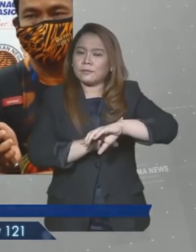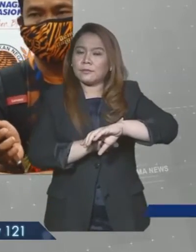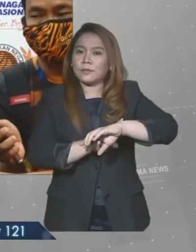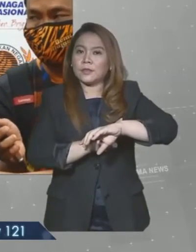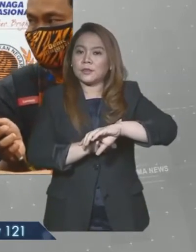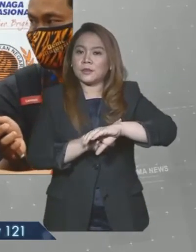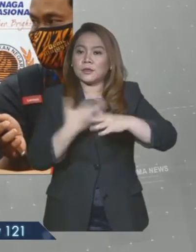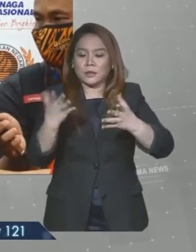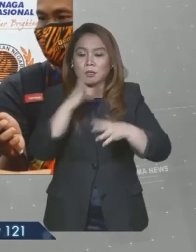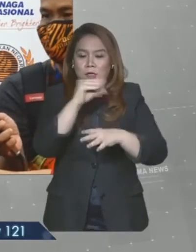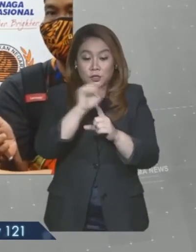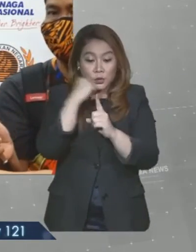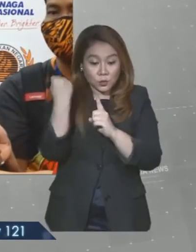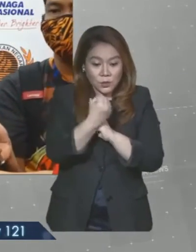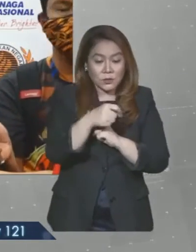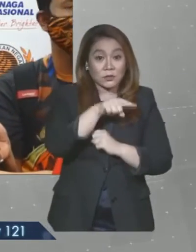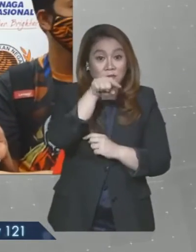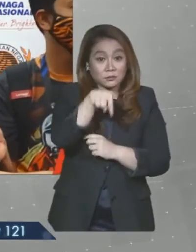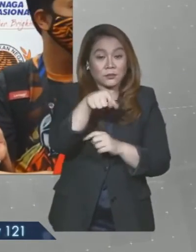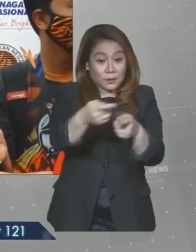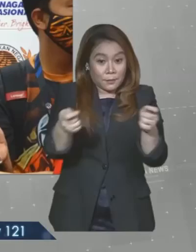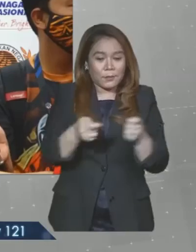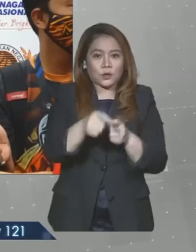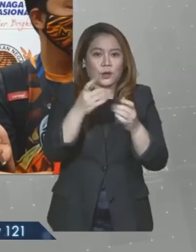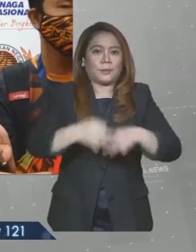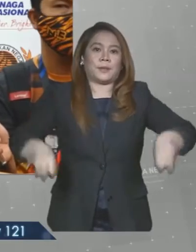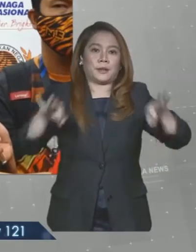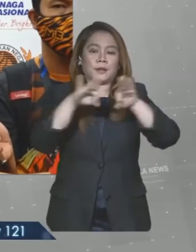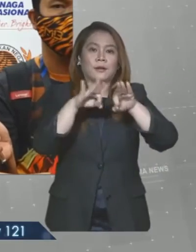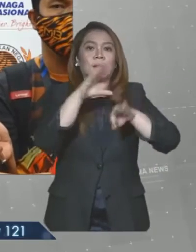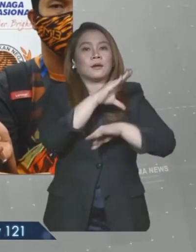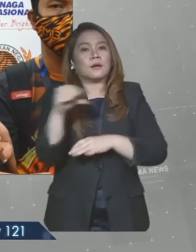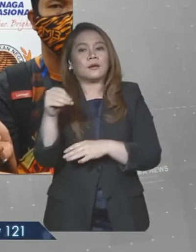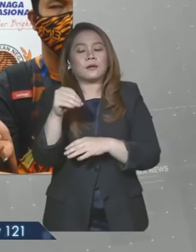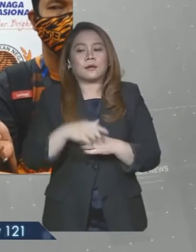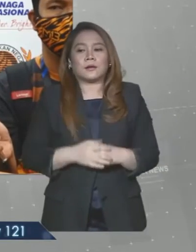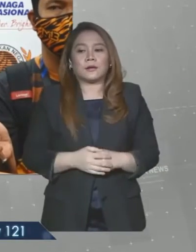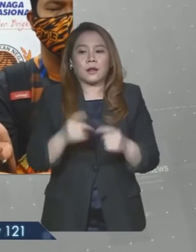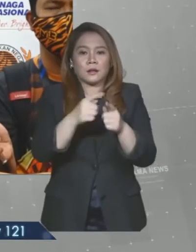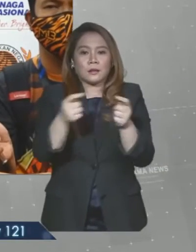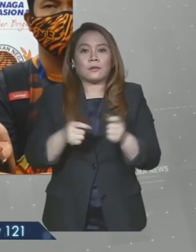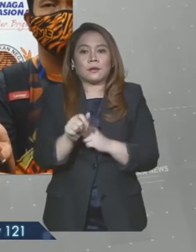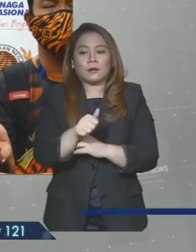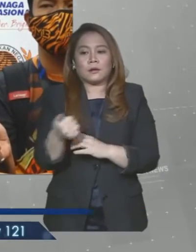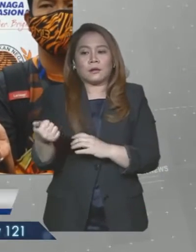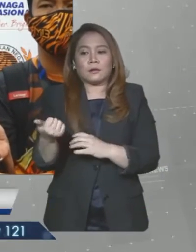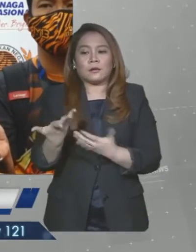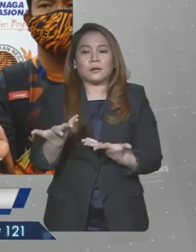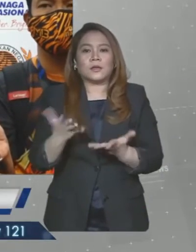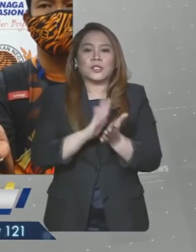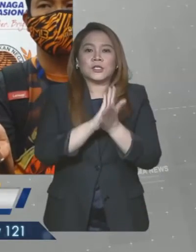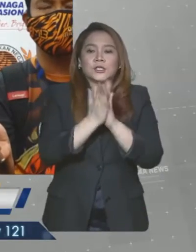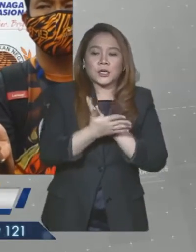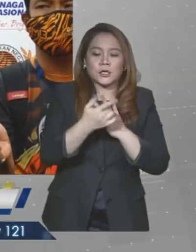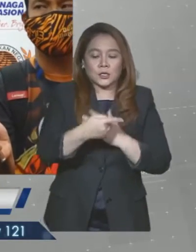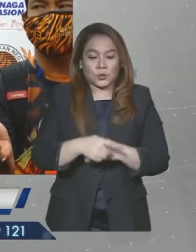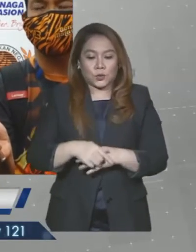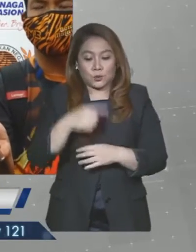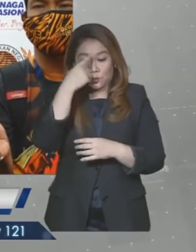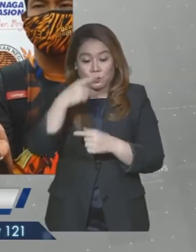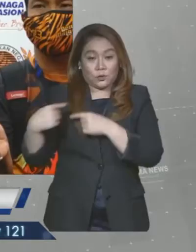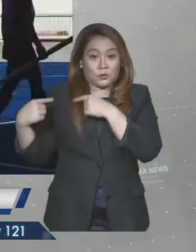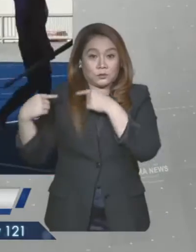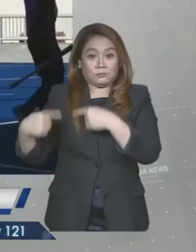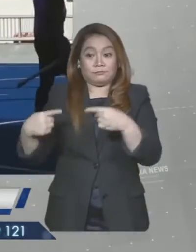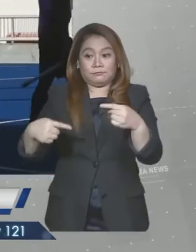tu keadaan di sana lah, itu yang penting lah, pasal sana tempat lain kan. Jadi test match tu untuk menyesuaikan diri di